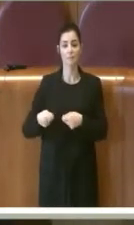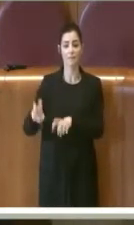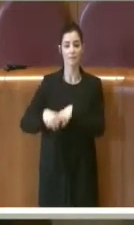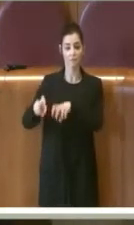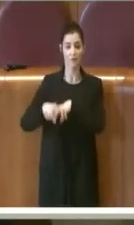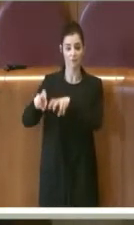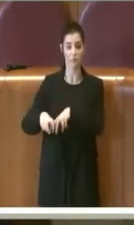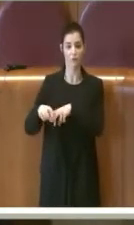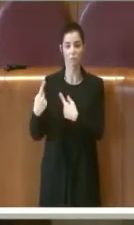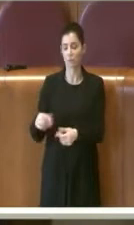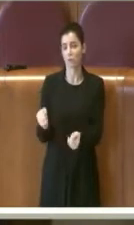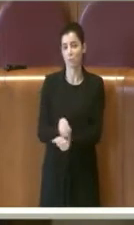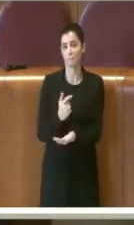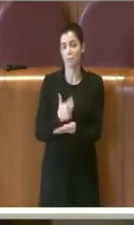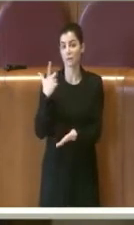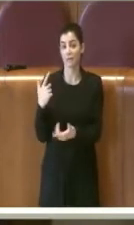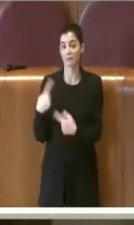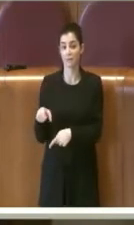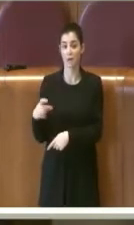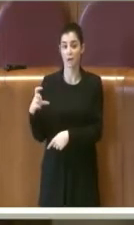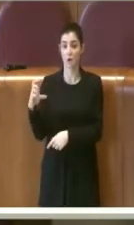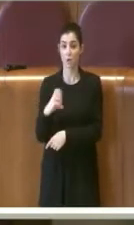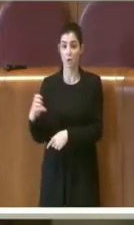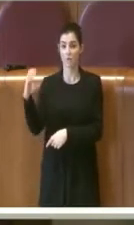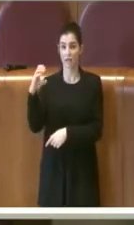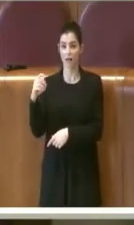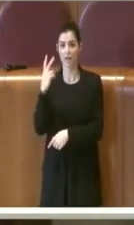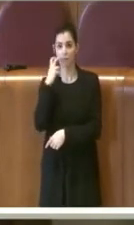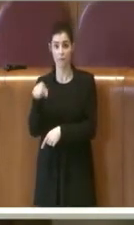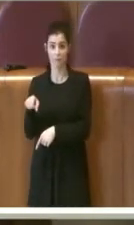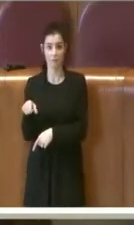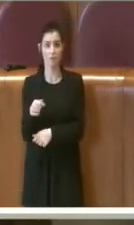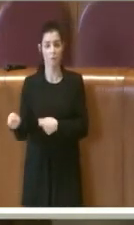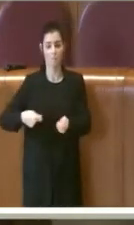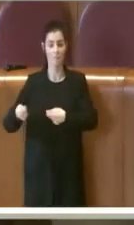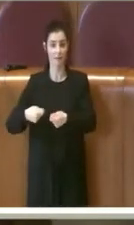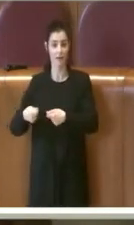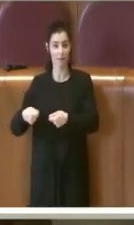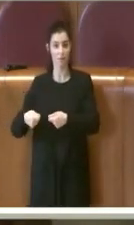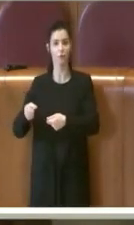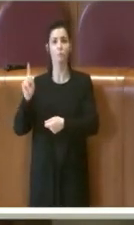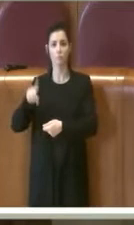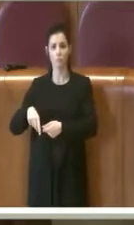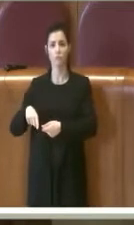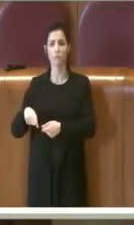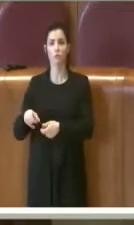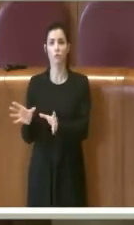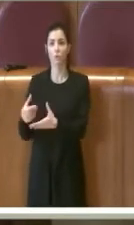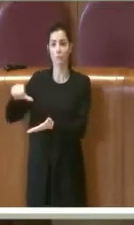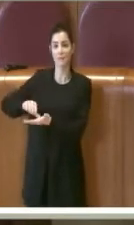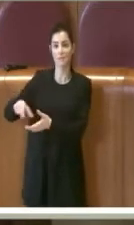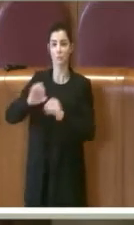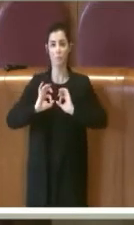opera importantissima per Corviale, in cui avevamo previsto non soltanto un mercato, ma anche dei presidi, un presidio di